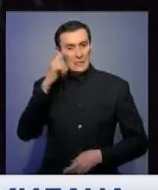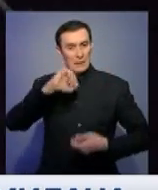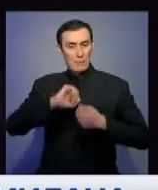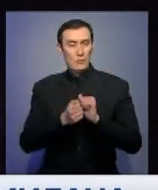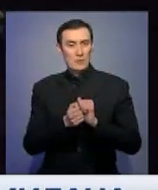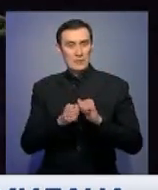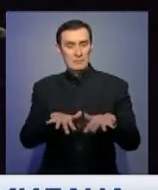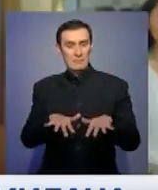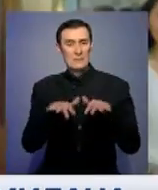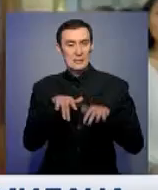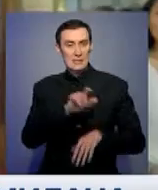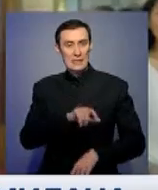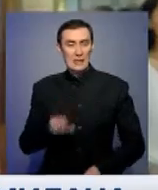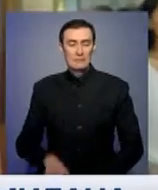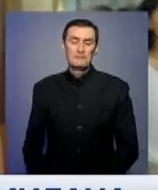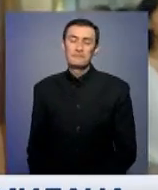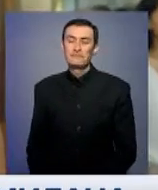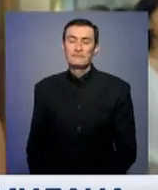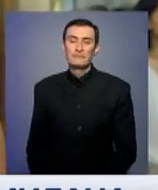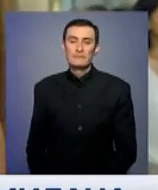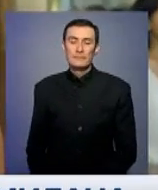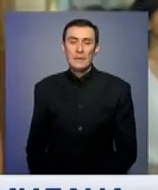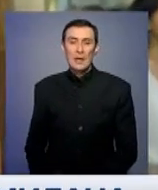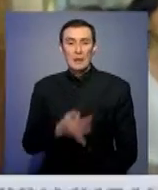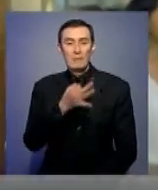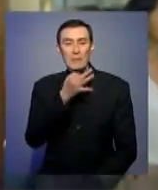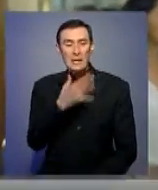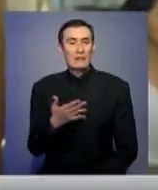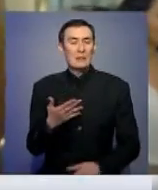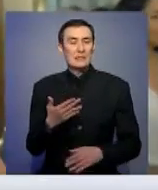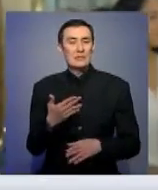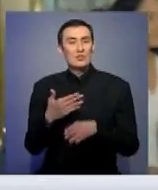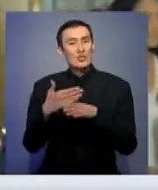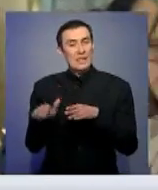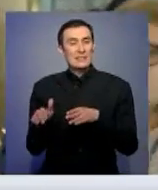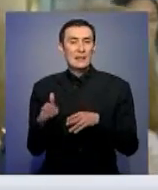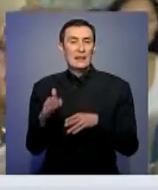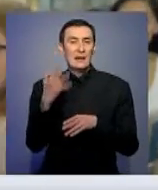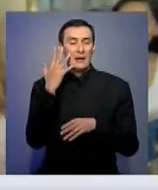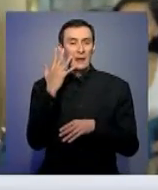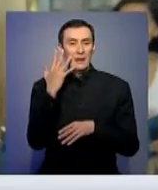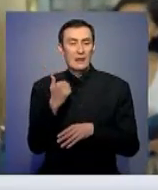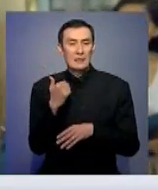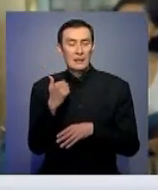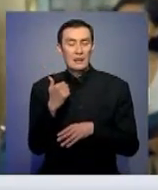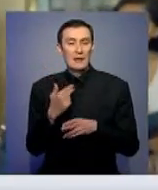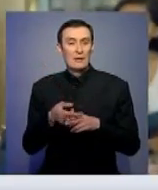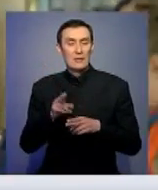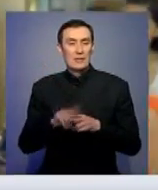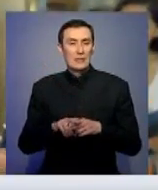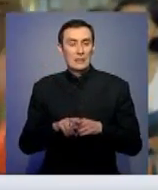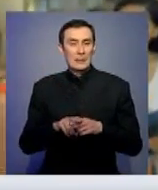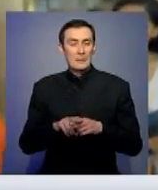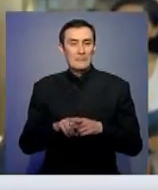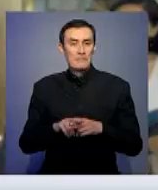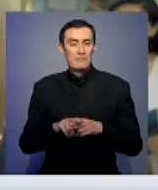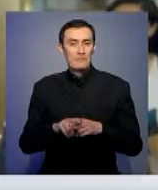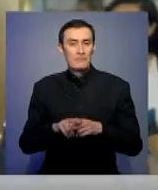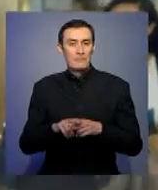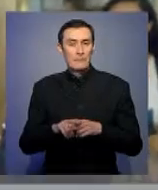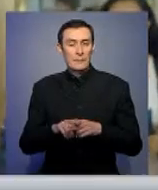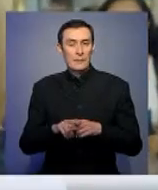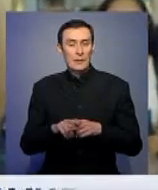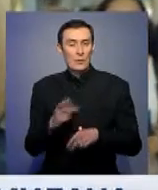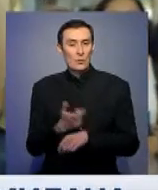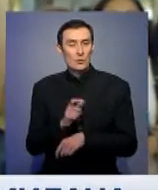зрителям. Понравилась вот эта часть с черными юбками. Да,